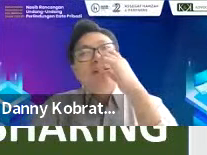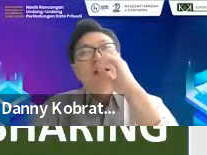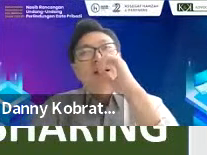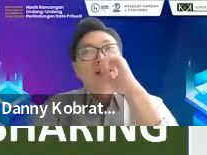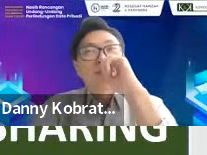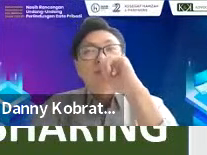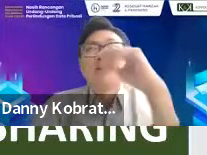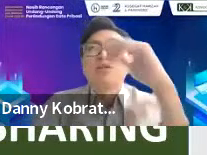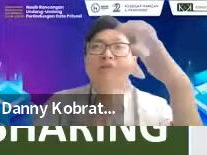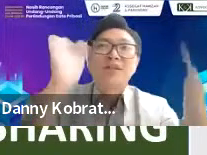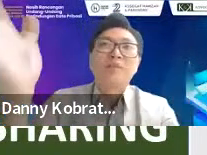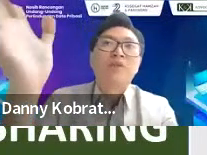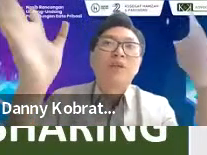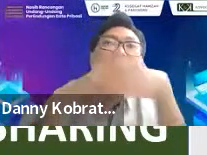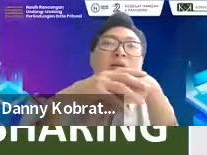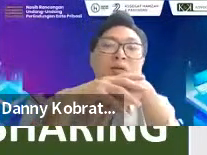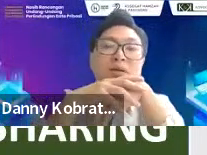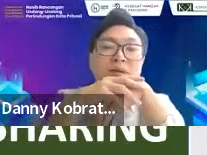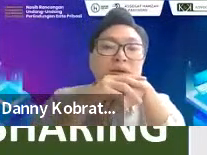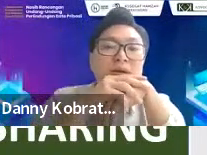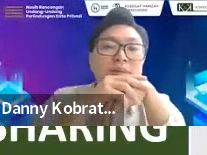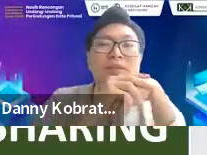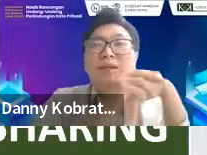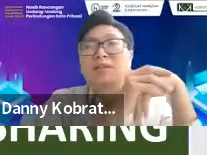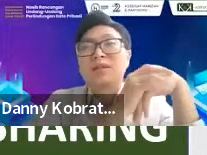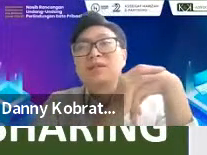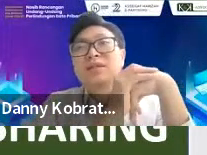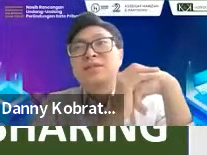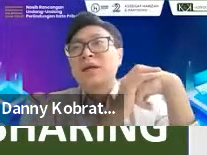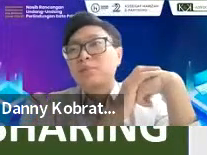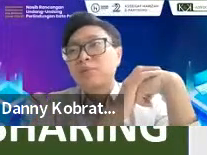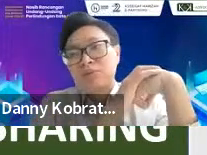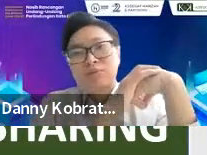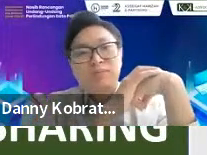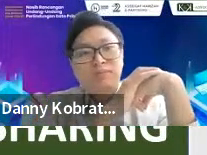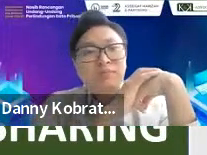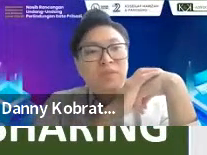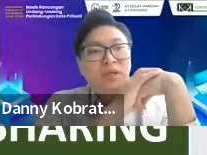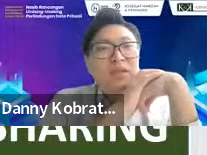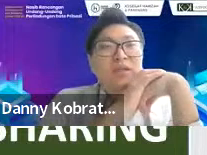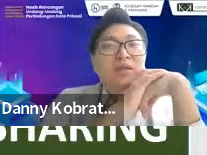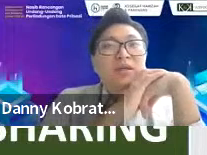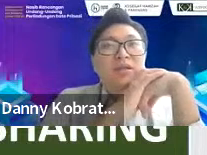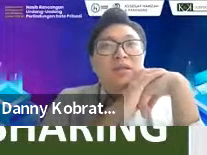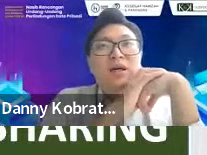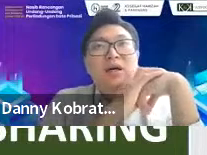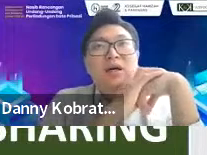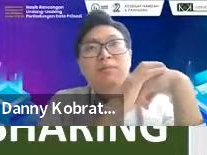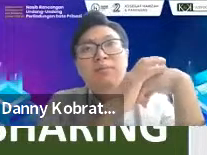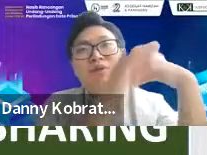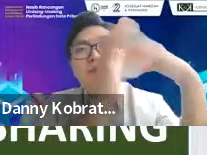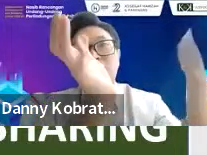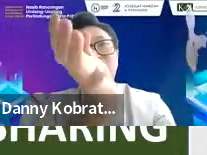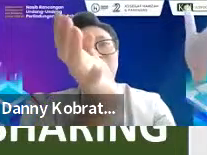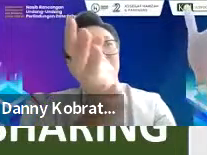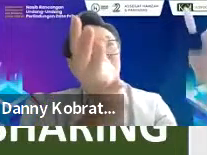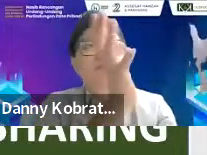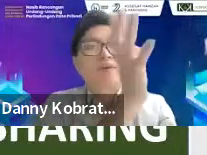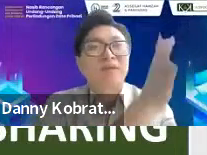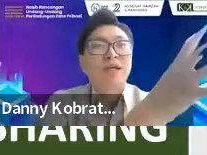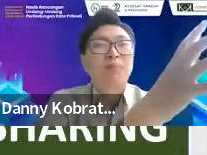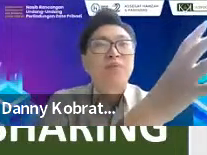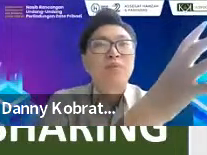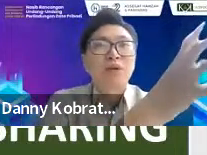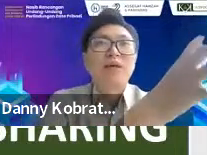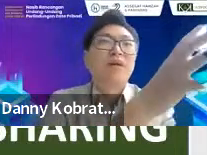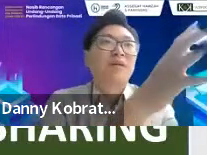GTA Hai makan lagi saya Indonesia punya Biar Treaty dengan Singapura jadi ketika nusanime saya